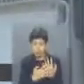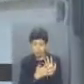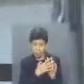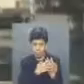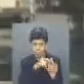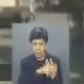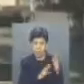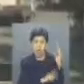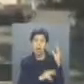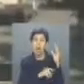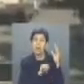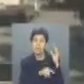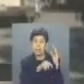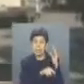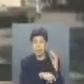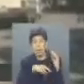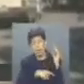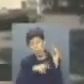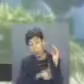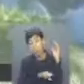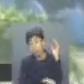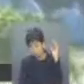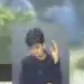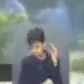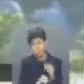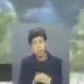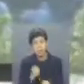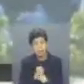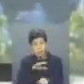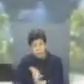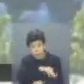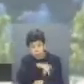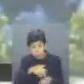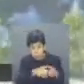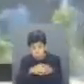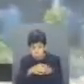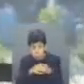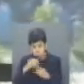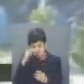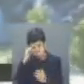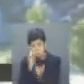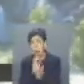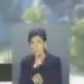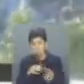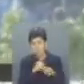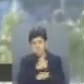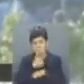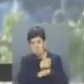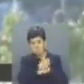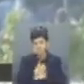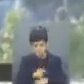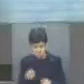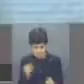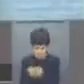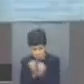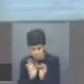นครศรีธรรมราชพัทลุงและสงขลาโดยผู้ต้องขังทั้งหมดนี้เจ้าหน้าที่ระบุว่าเป็นกลุ่มแกนนำที่ก่อเหตุวุ่นวายจุ